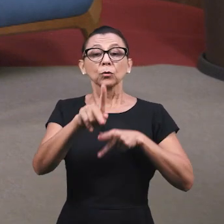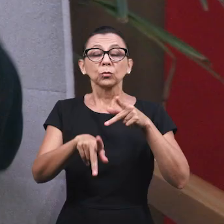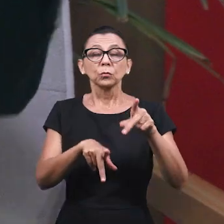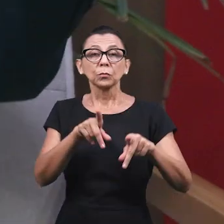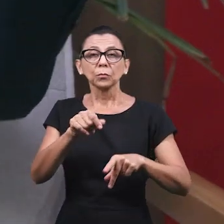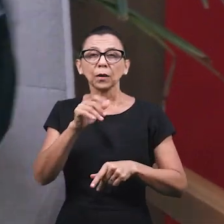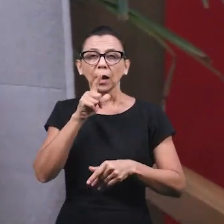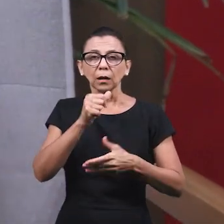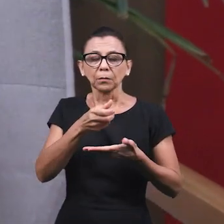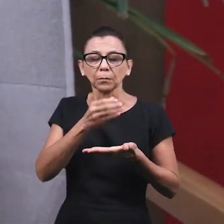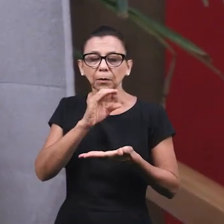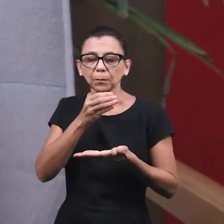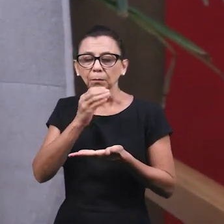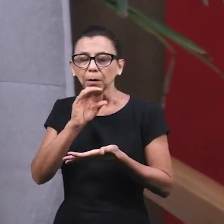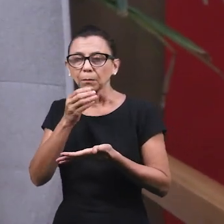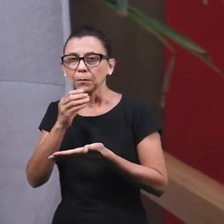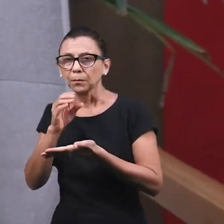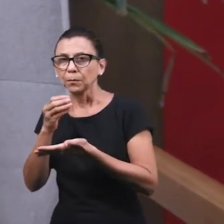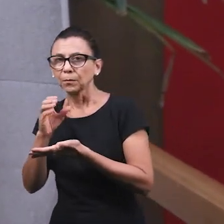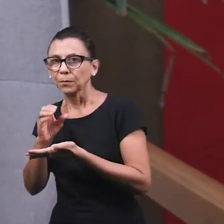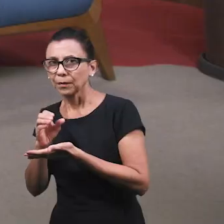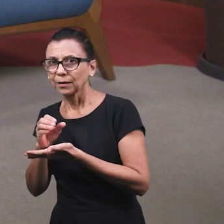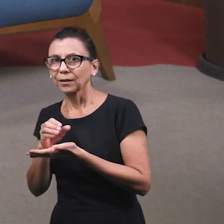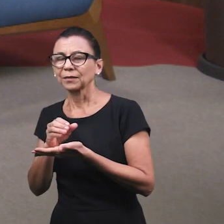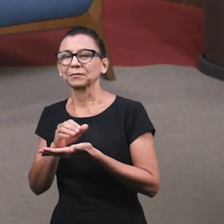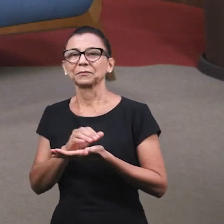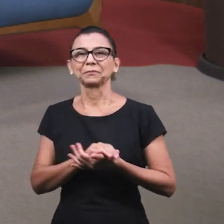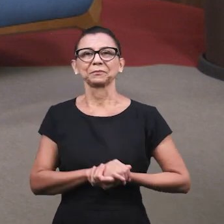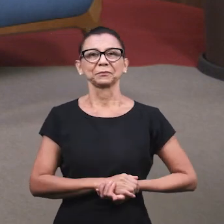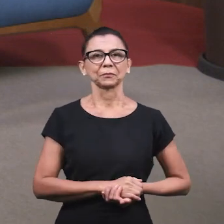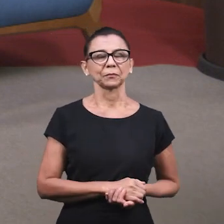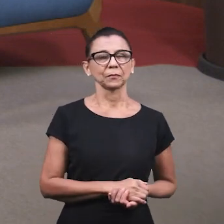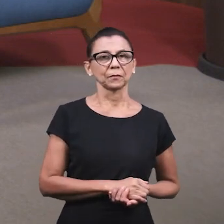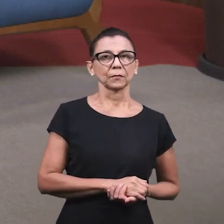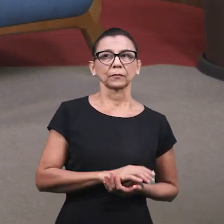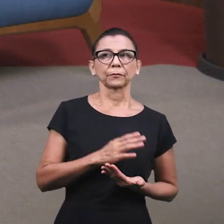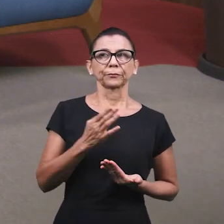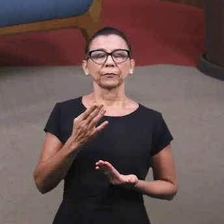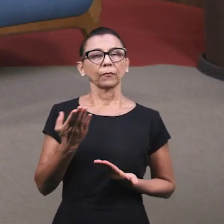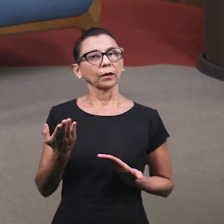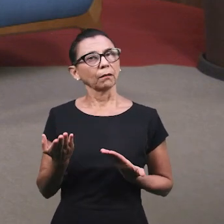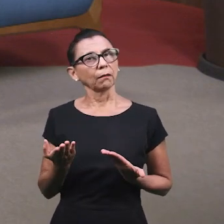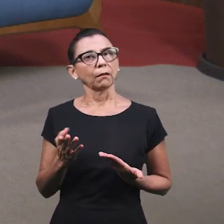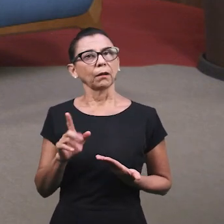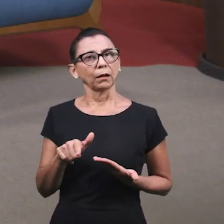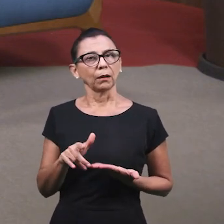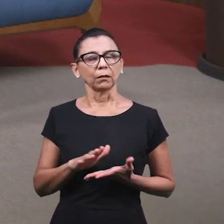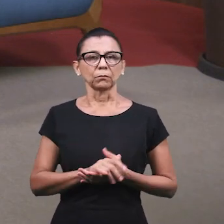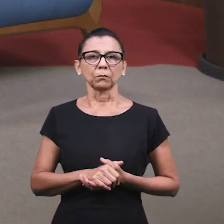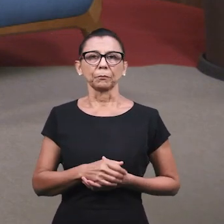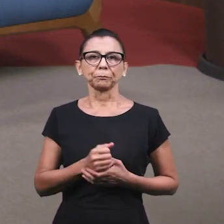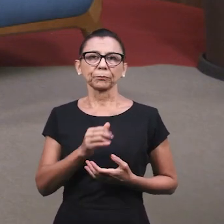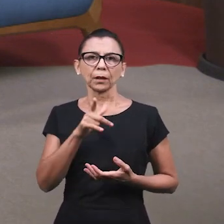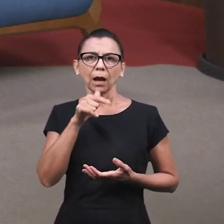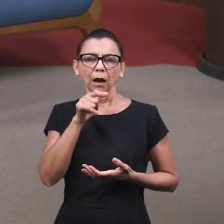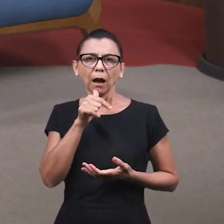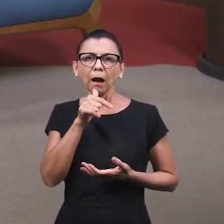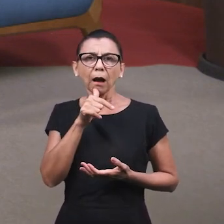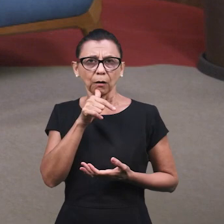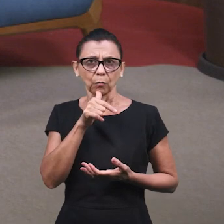est pas seulement l'eau, il est la source d'eau vive. Ils ont bu de l'eau, comme on